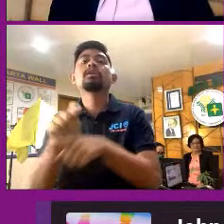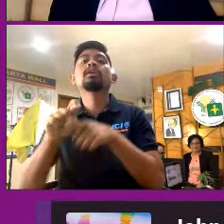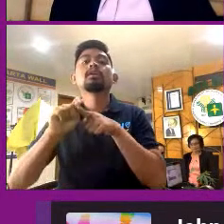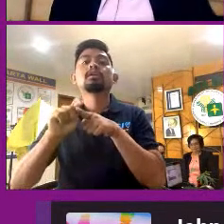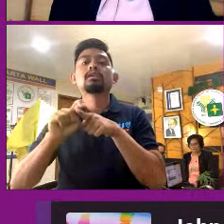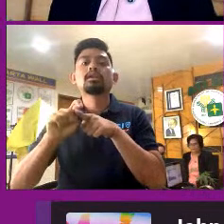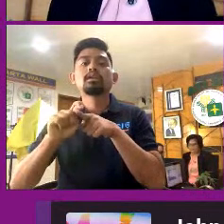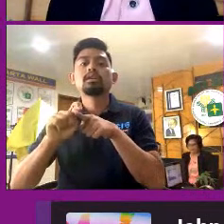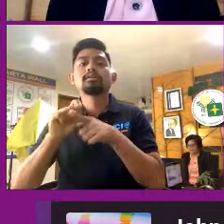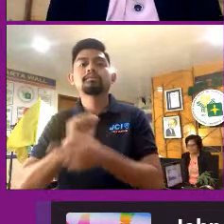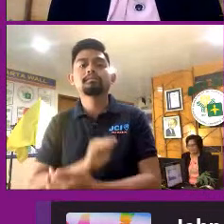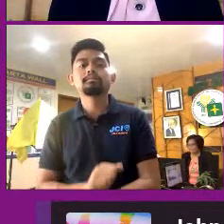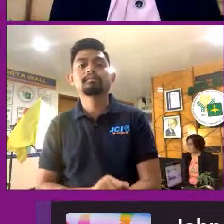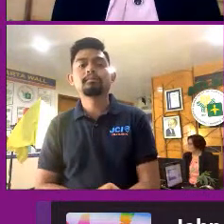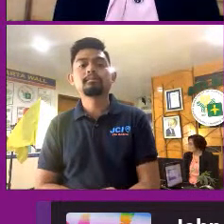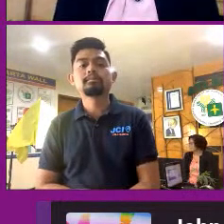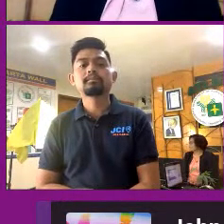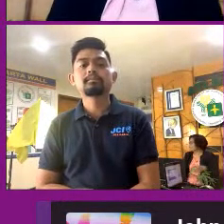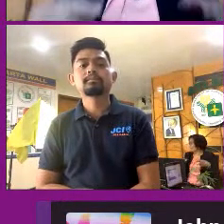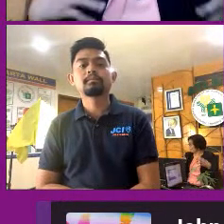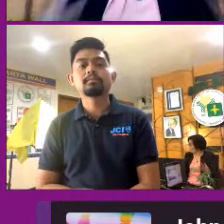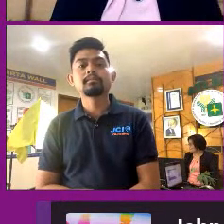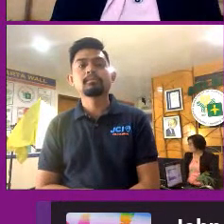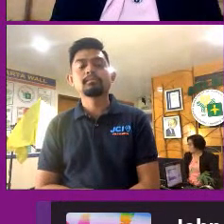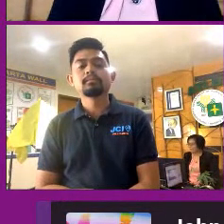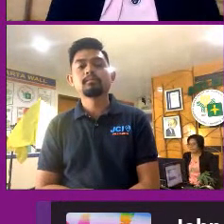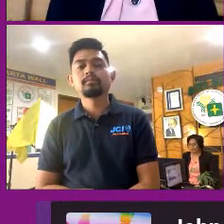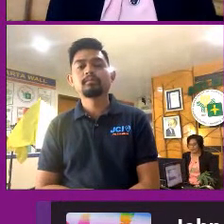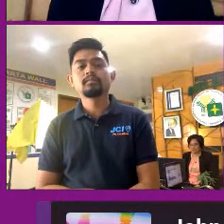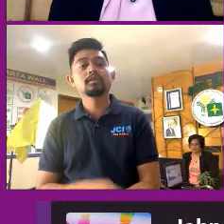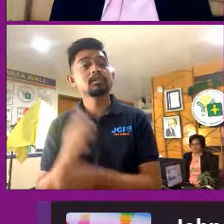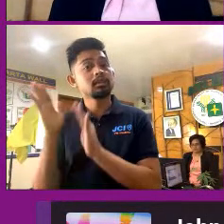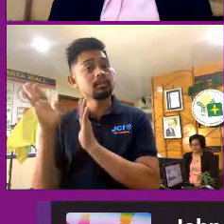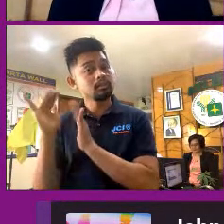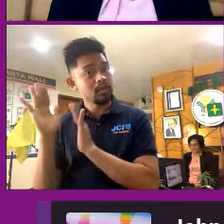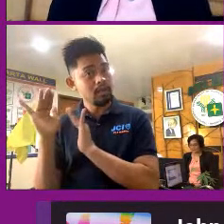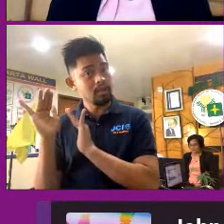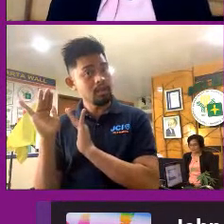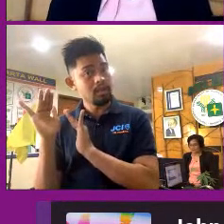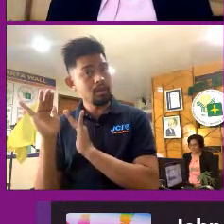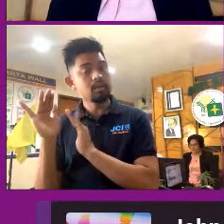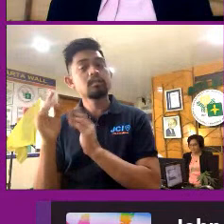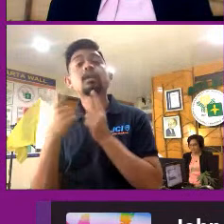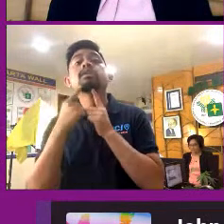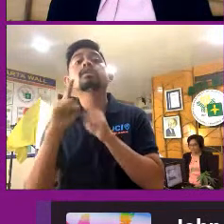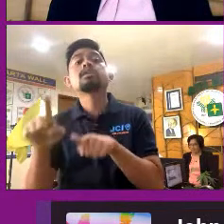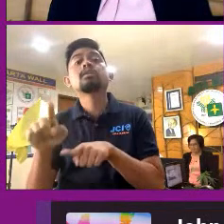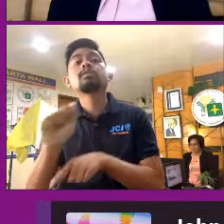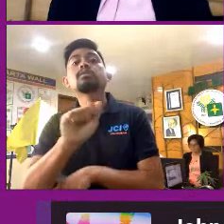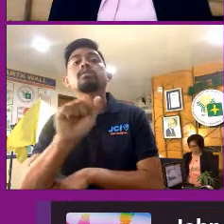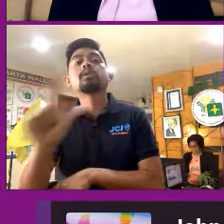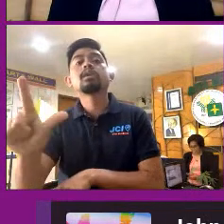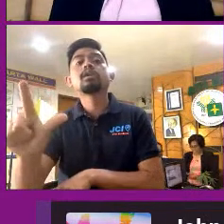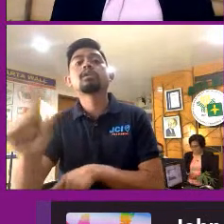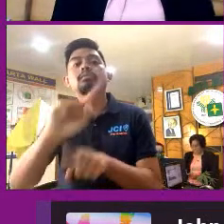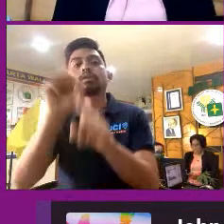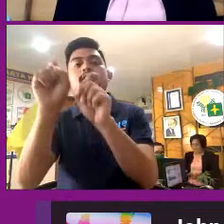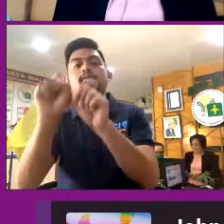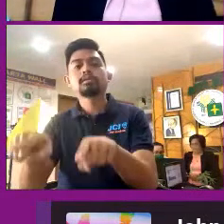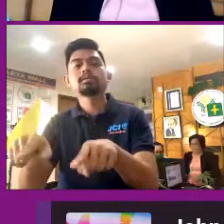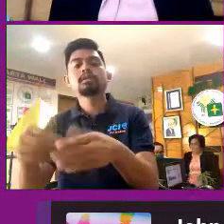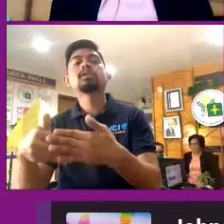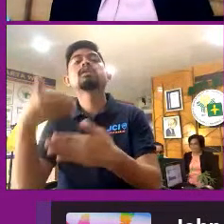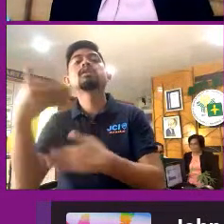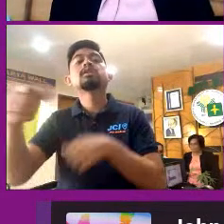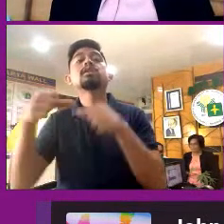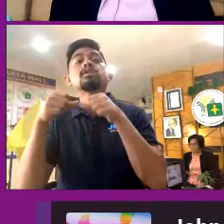yan. Ah, okay. So, hope, kasi ito ay basic lang po. Ano, yung inyong mga katanungan nila. So, diretso na po tayo sa discussion